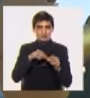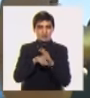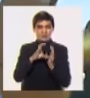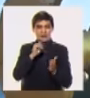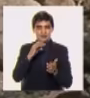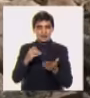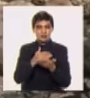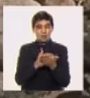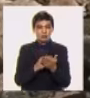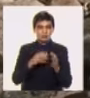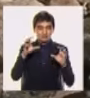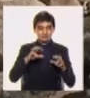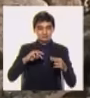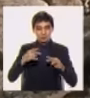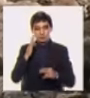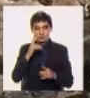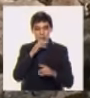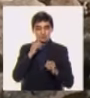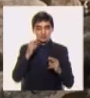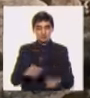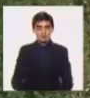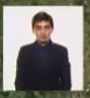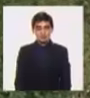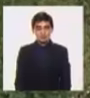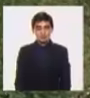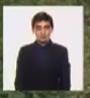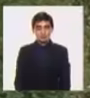правила и изменятся лице ну а